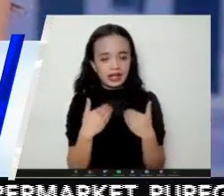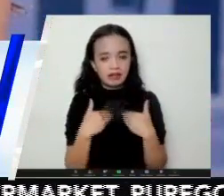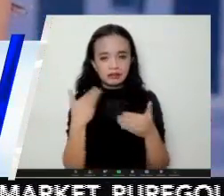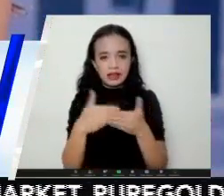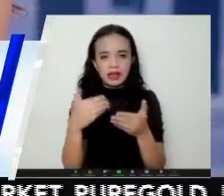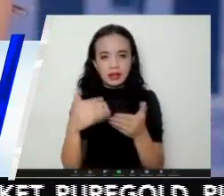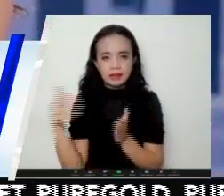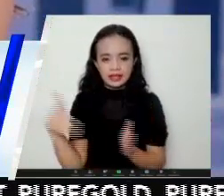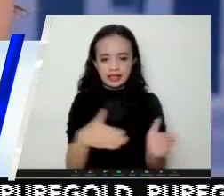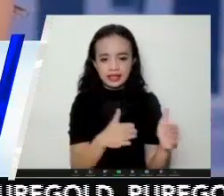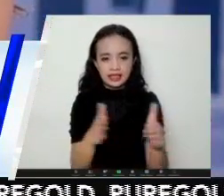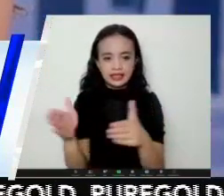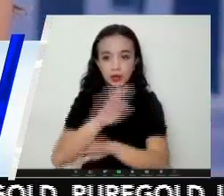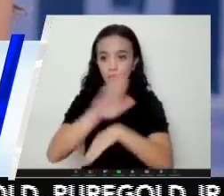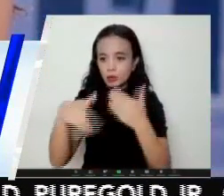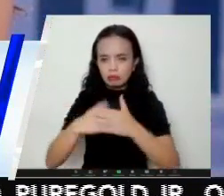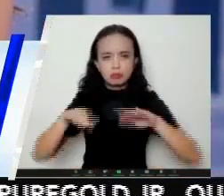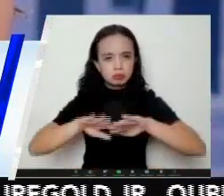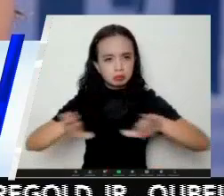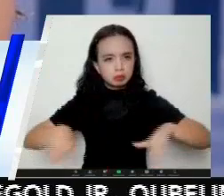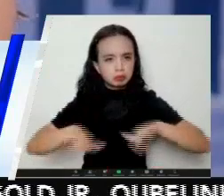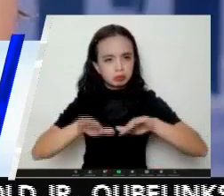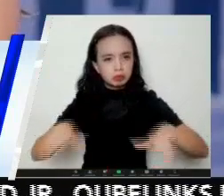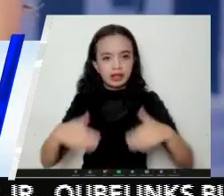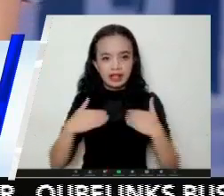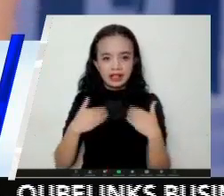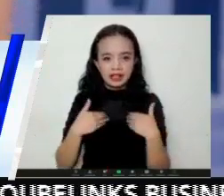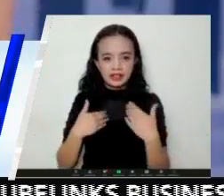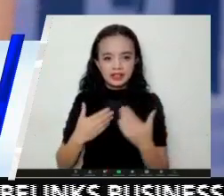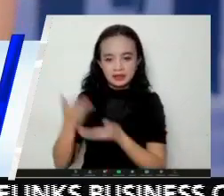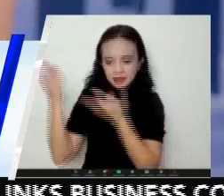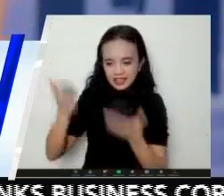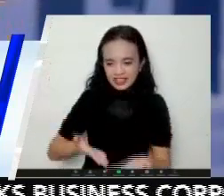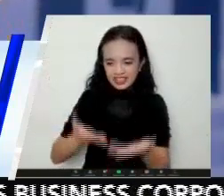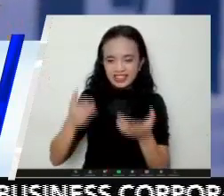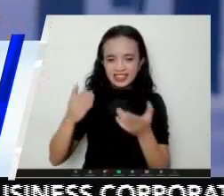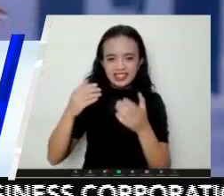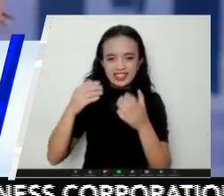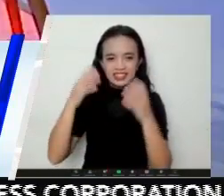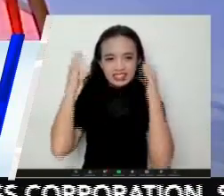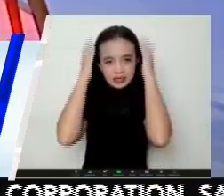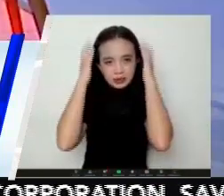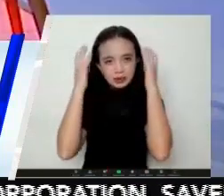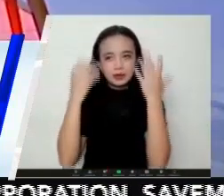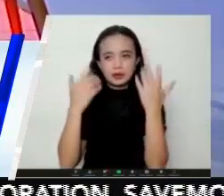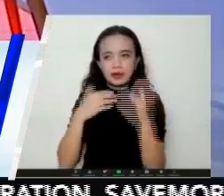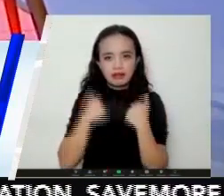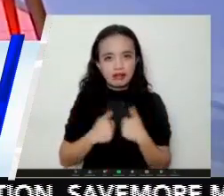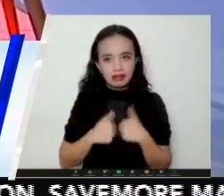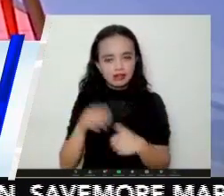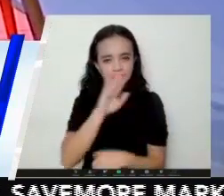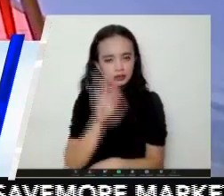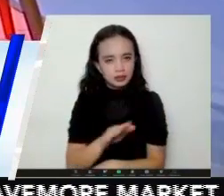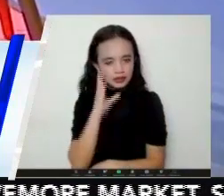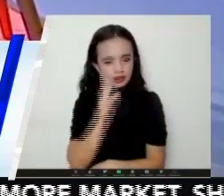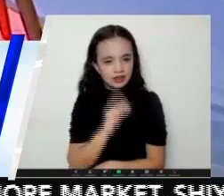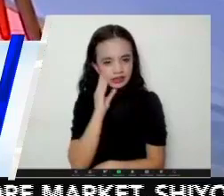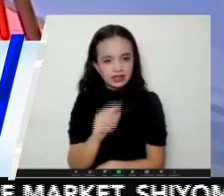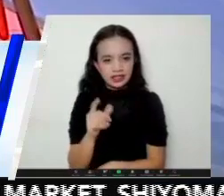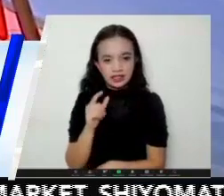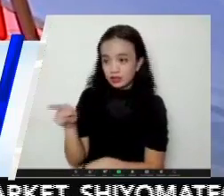Ligo kami lahat sa ilog. May dala kami shampoo, sabon. So para kami mga bata na never ko na-experience sa buong buhay ko. Nakaka-enjoy po ah.